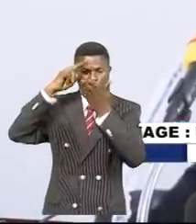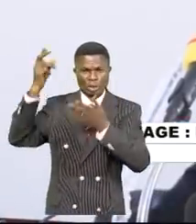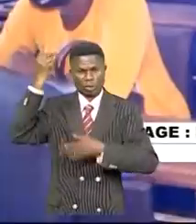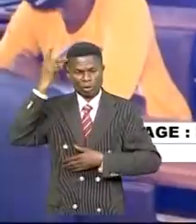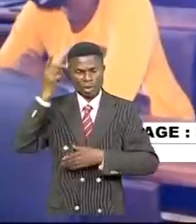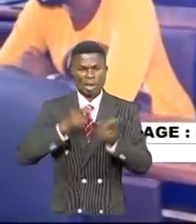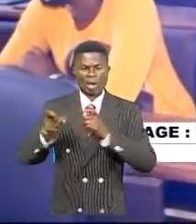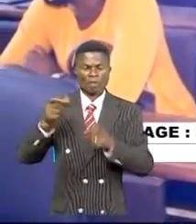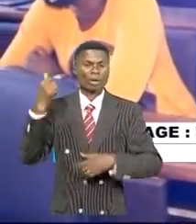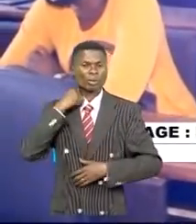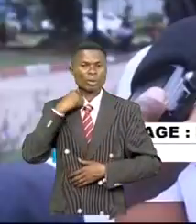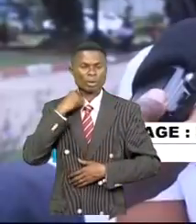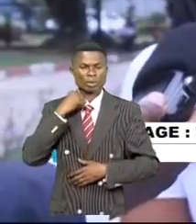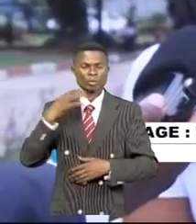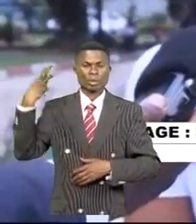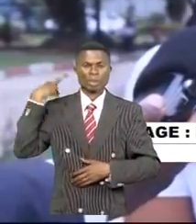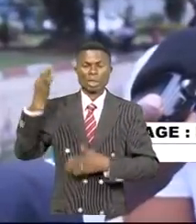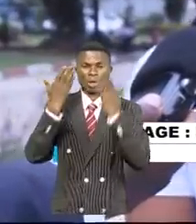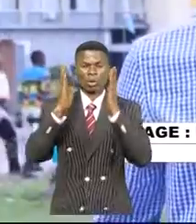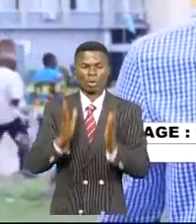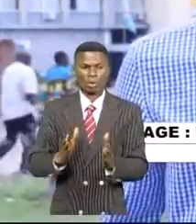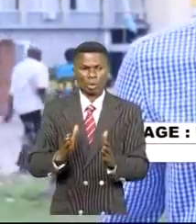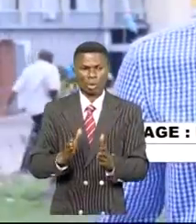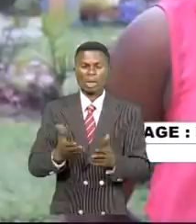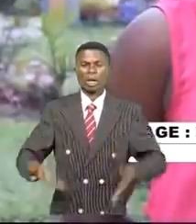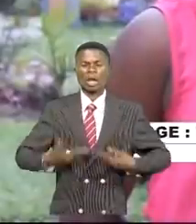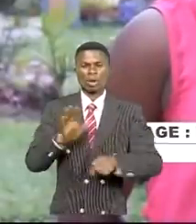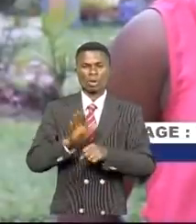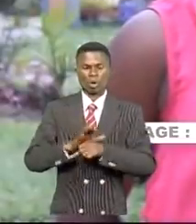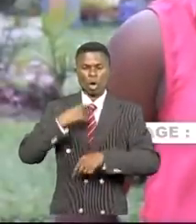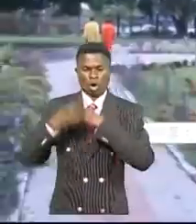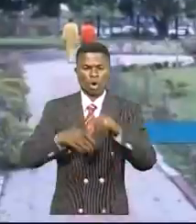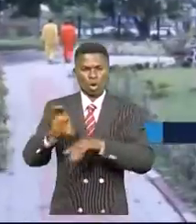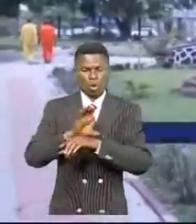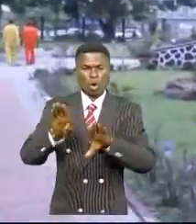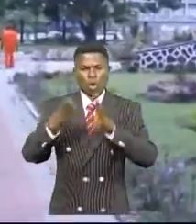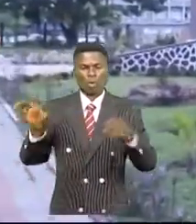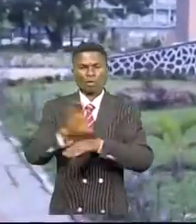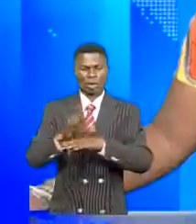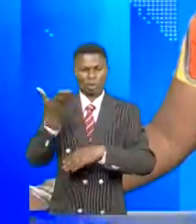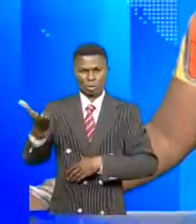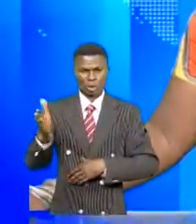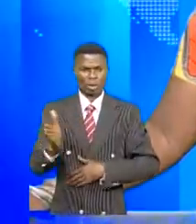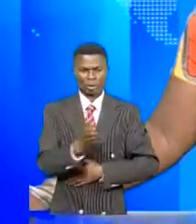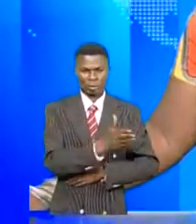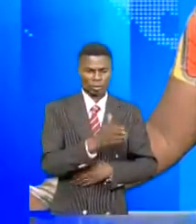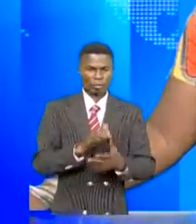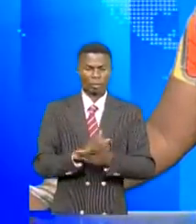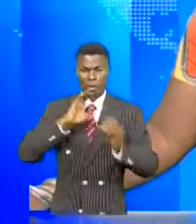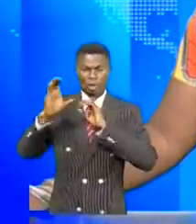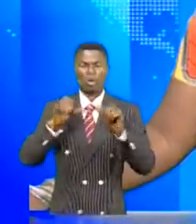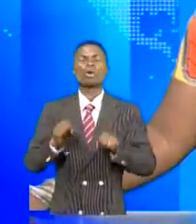la faculté de médecine. Le candidat étudiant sont le plus heureux de la reprise de ses activités académiques. Et ces